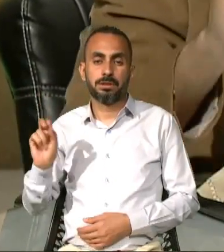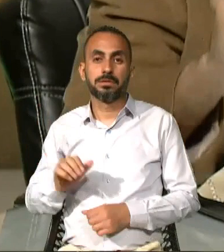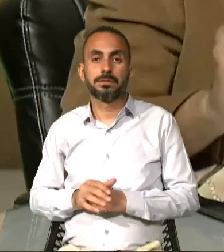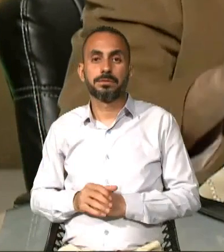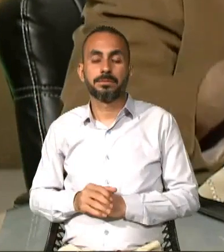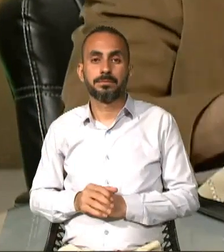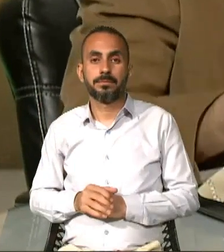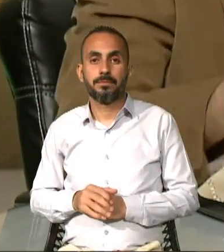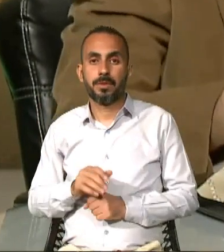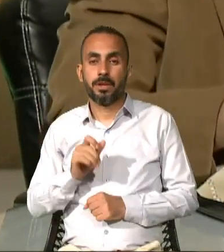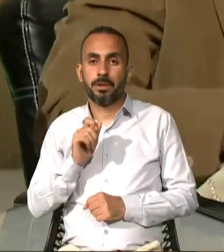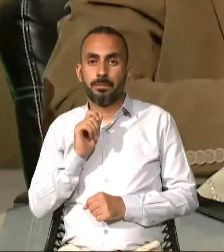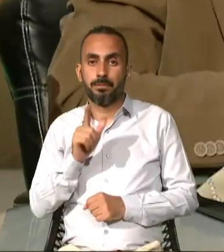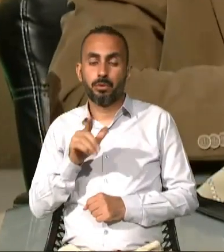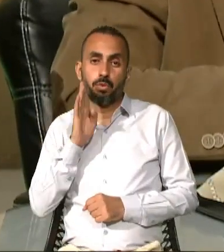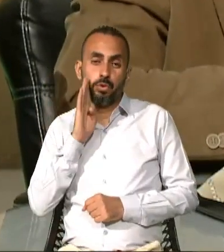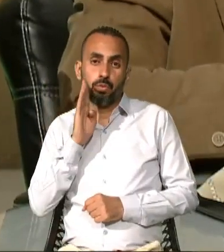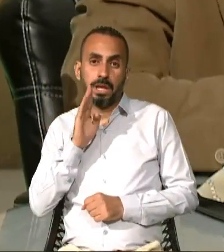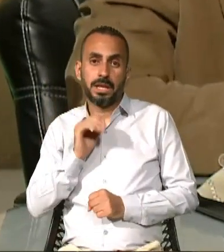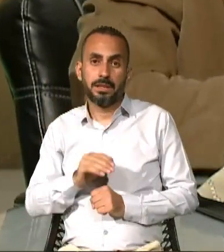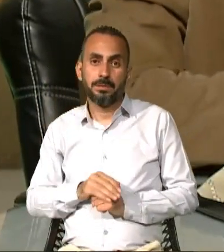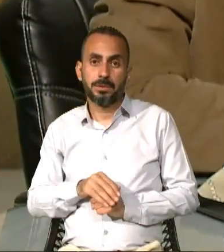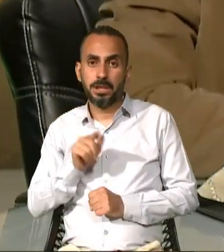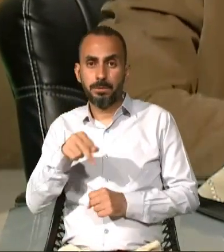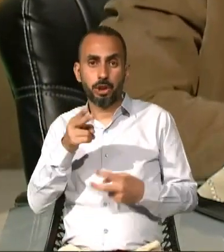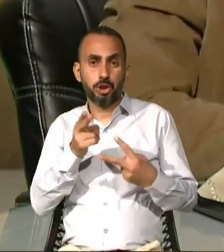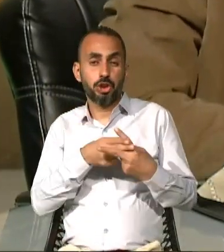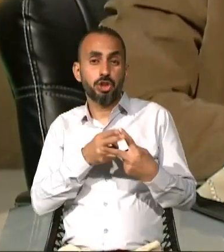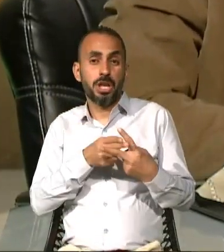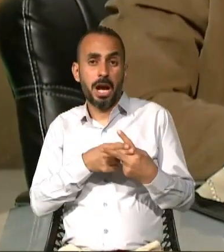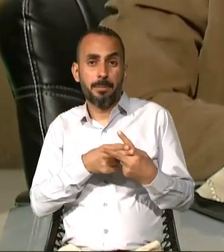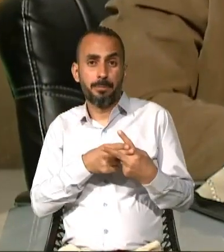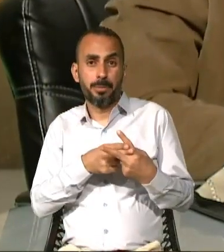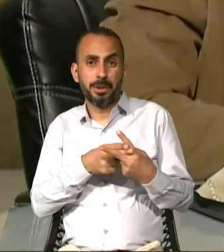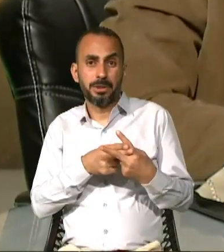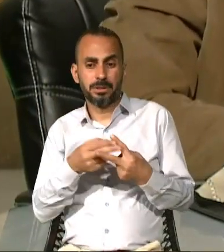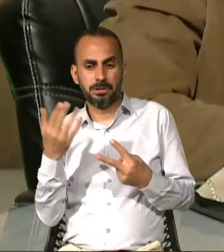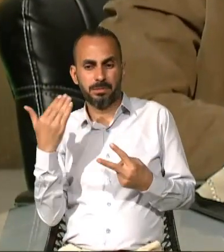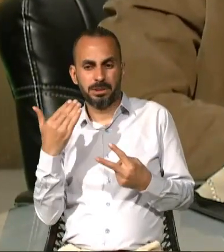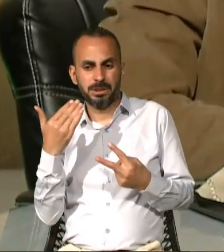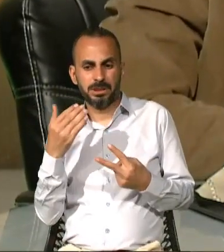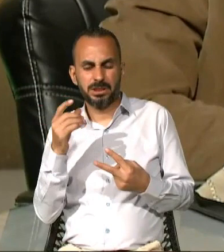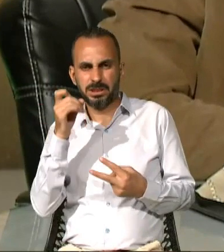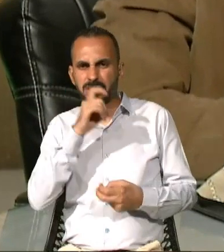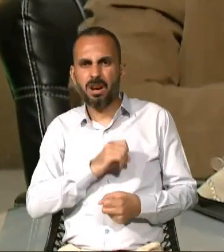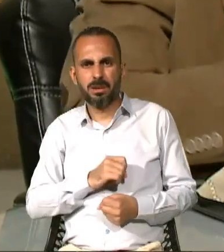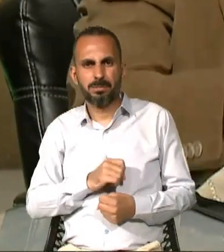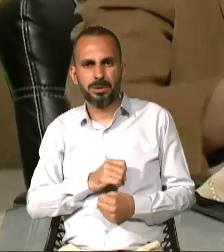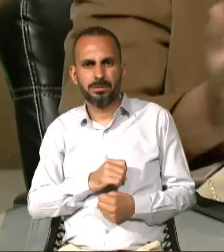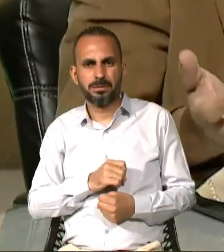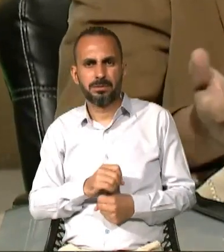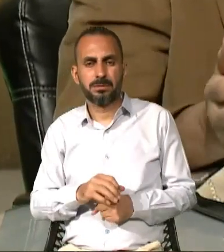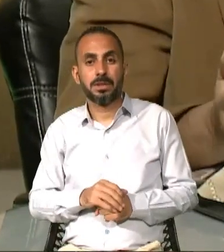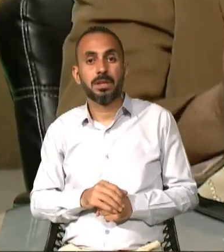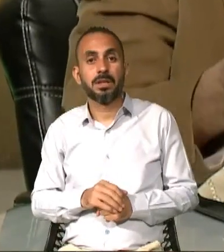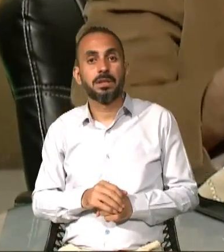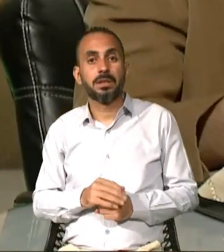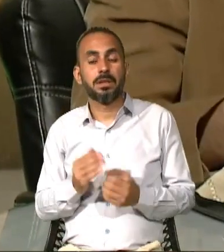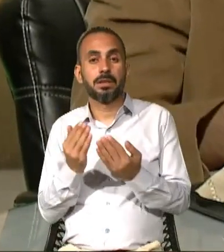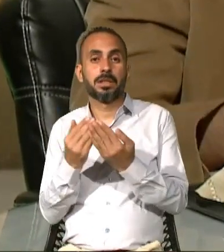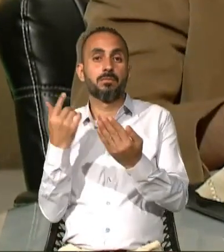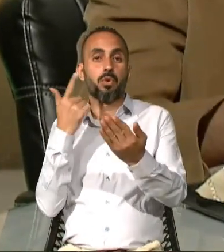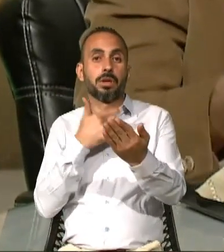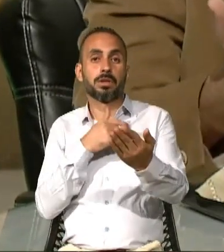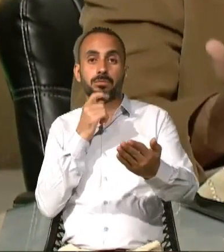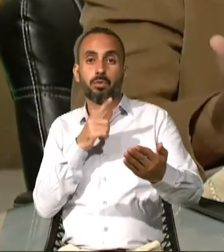أيوة. وحقيقي ألمهم. أيوة. لأنه كان الشعب الكلداني شعب شرس شرس. فالكتاب المقدس بيقول